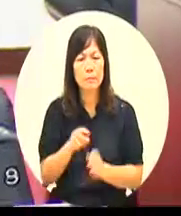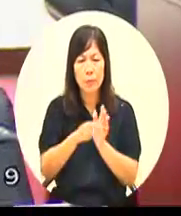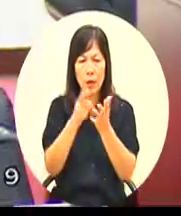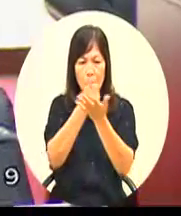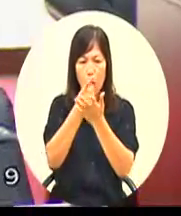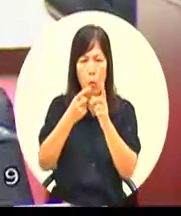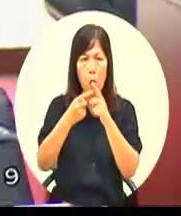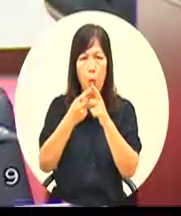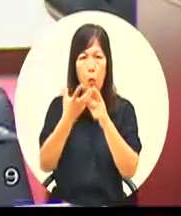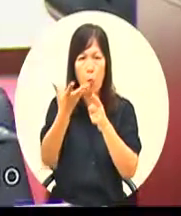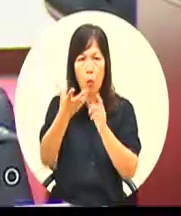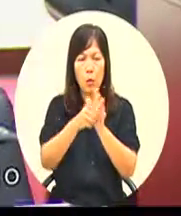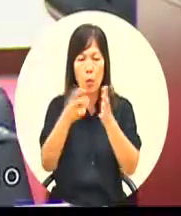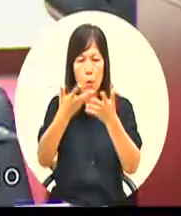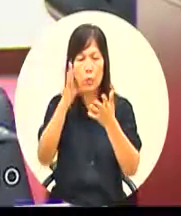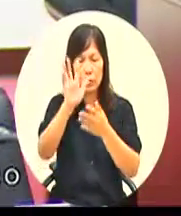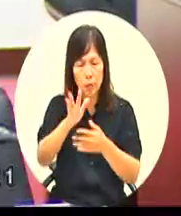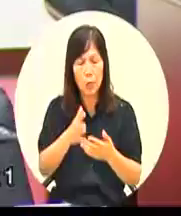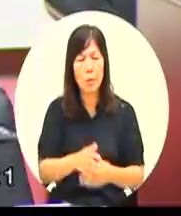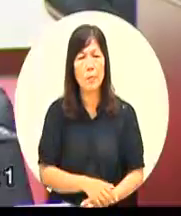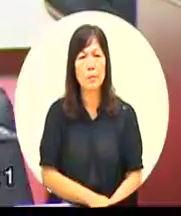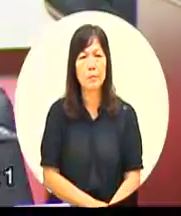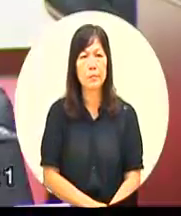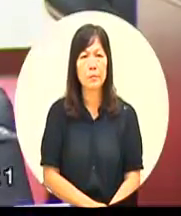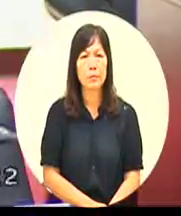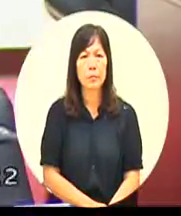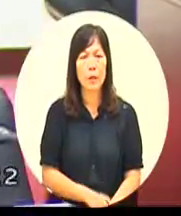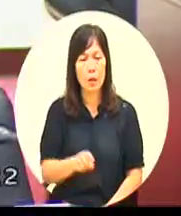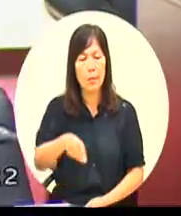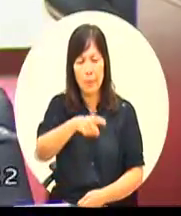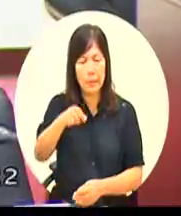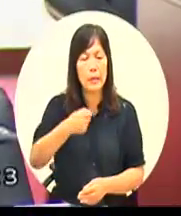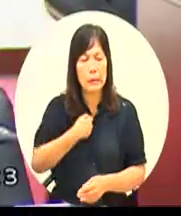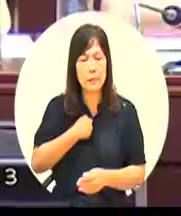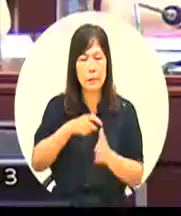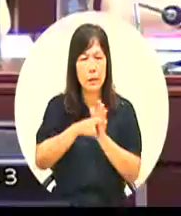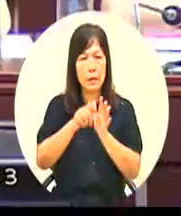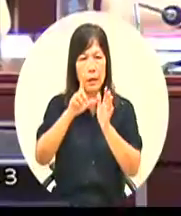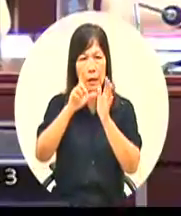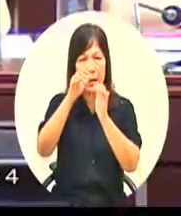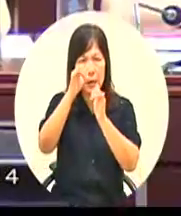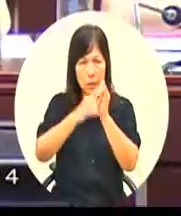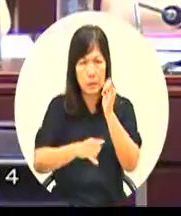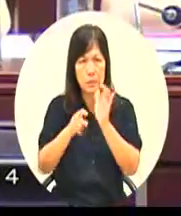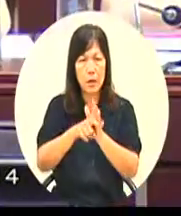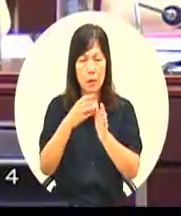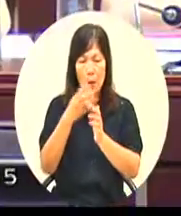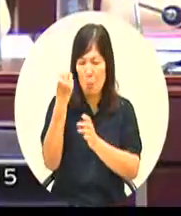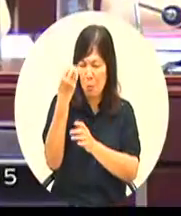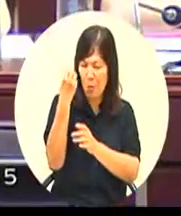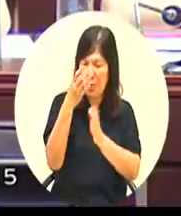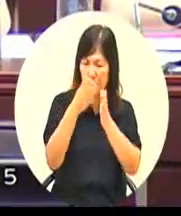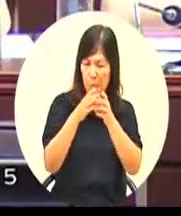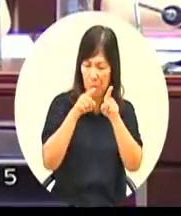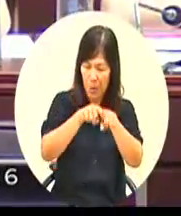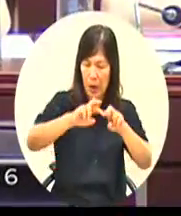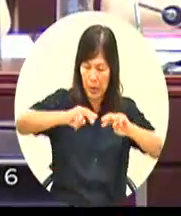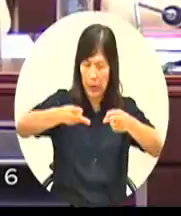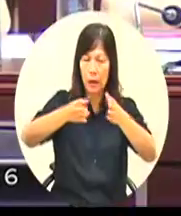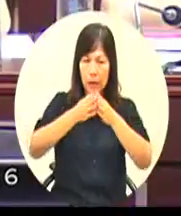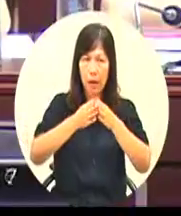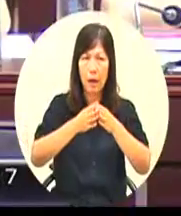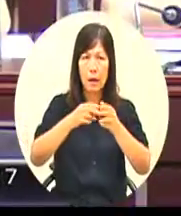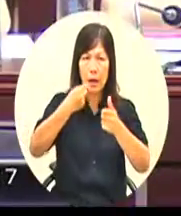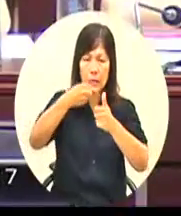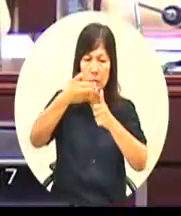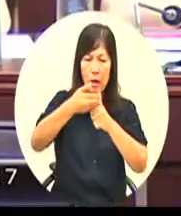堆的一个问题。就是、 好，曾议员，其实、我们都知道这个时代一定要追求创新跟改变哦，所以教育不可